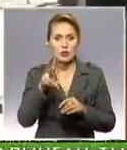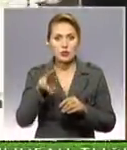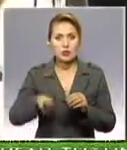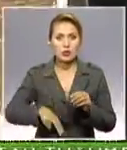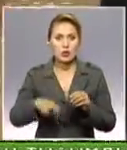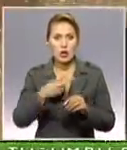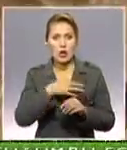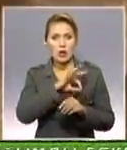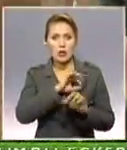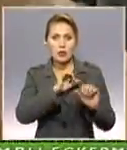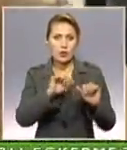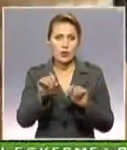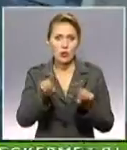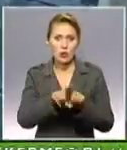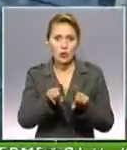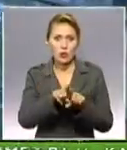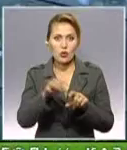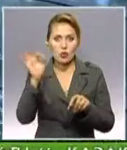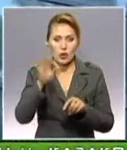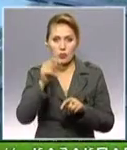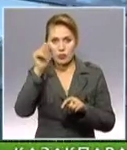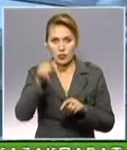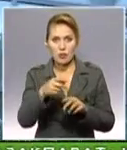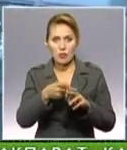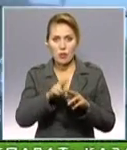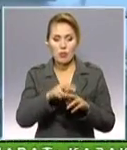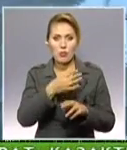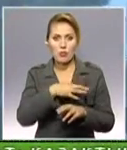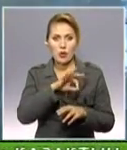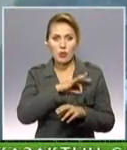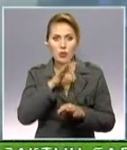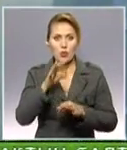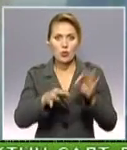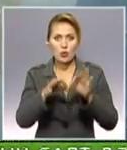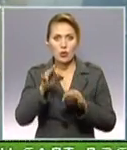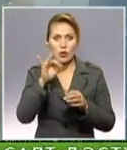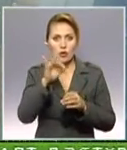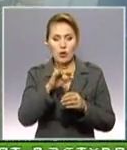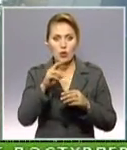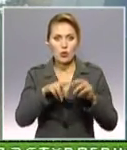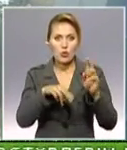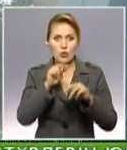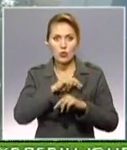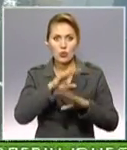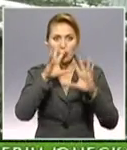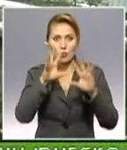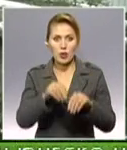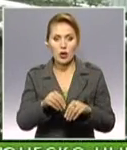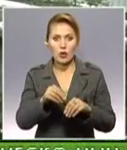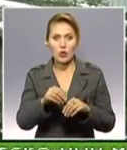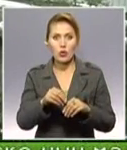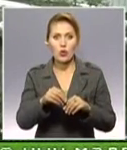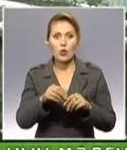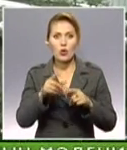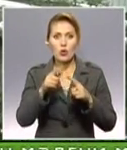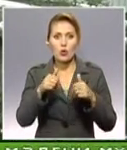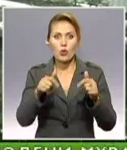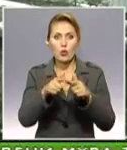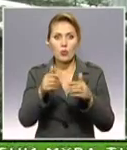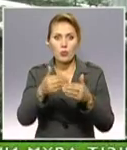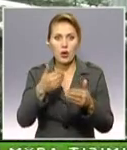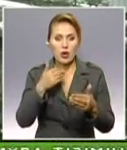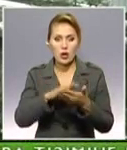адвокаты да олардың артынан жедел жетті. Олар прокурор мен сот қазысына құрылыс жұмыстарының барлығы құзырлы мекемелермен алдын